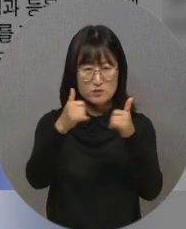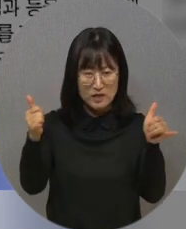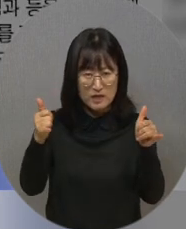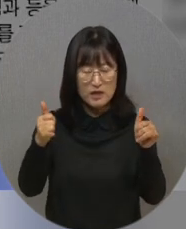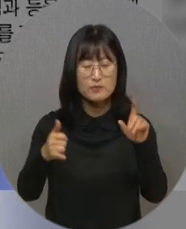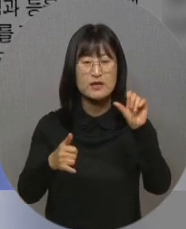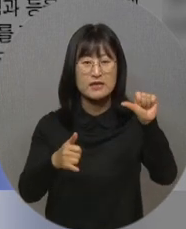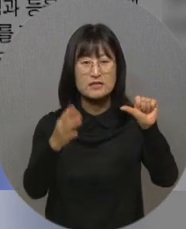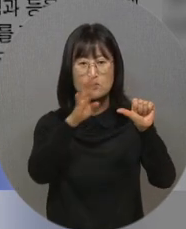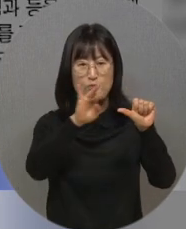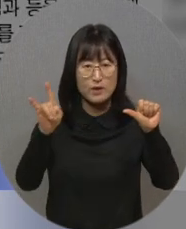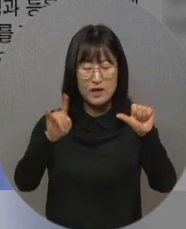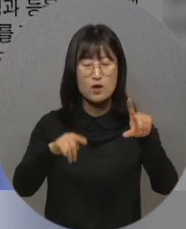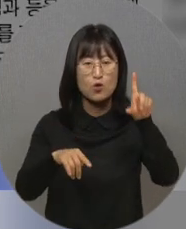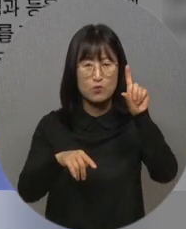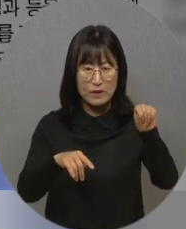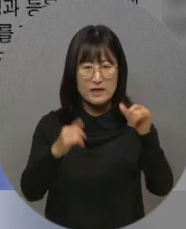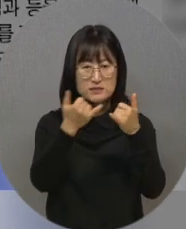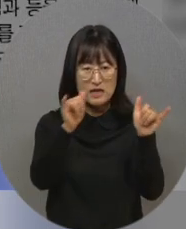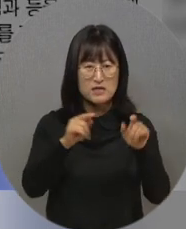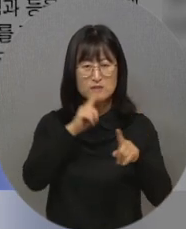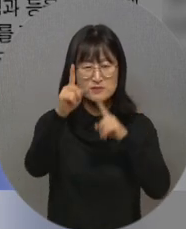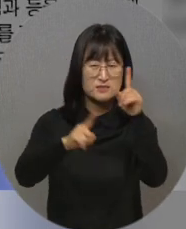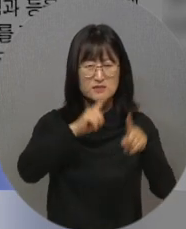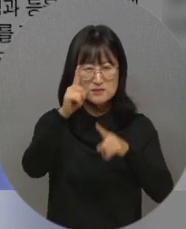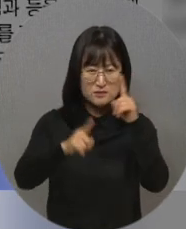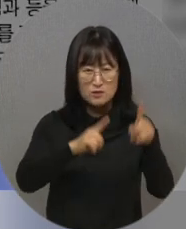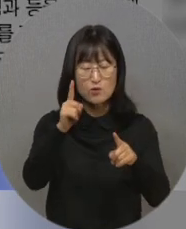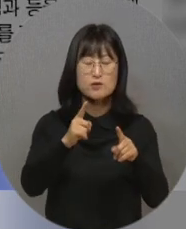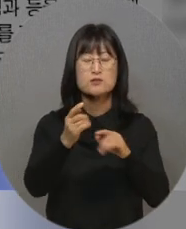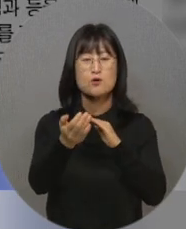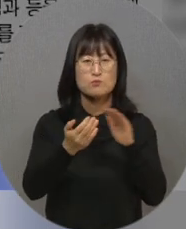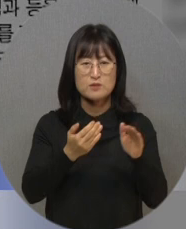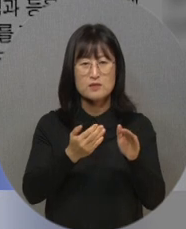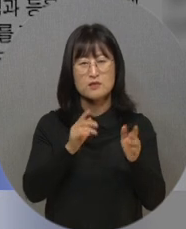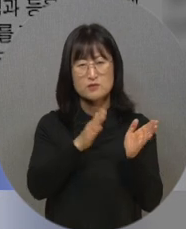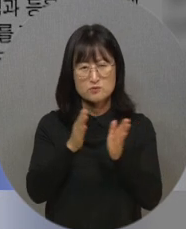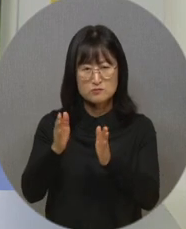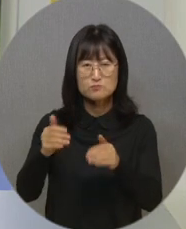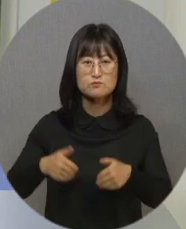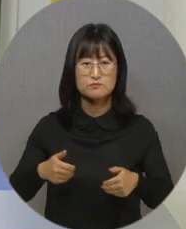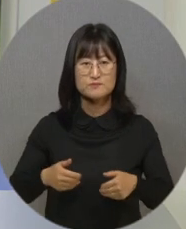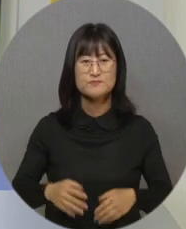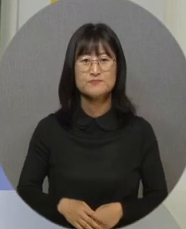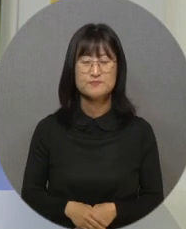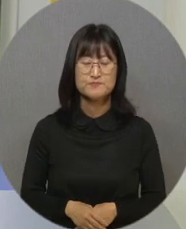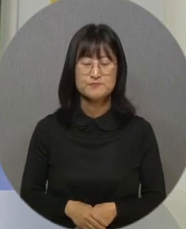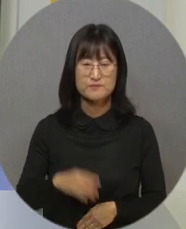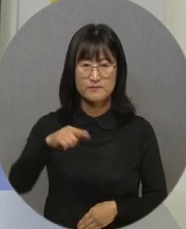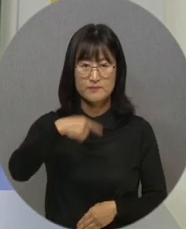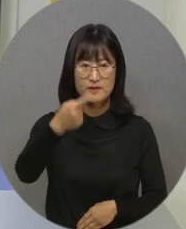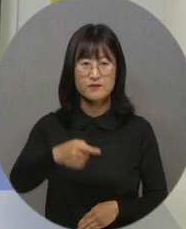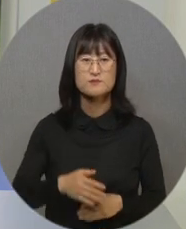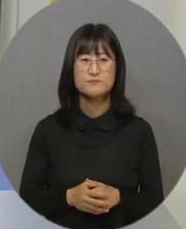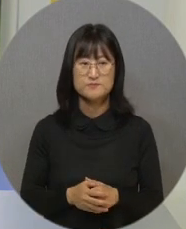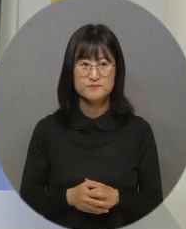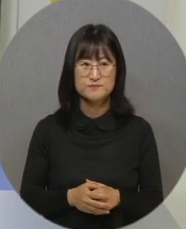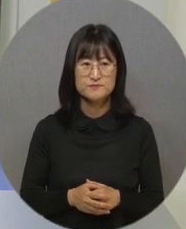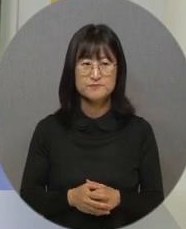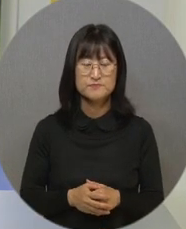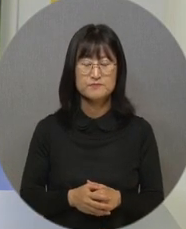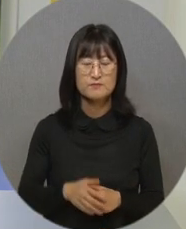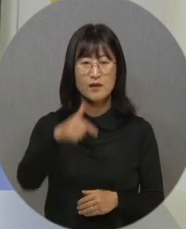다섯 배인 만 명이 신청하면서 대책을 준비해 왔습니다 다음 기사입니다 지난